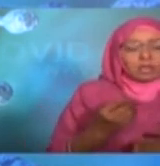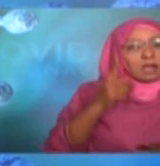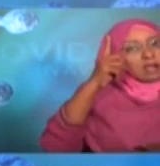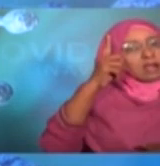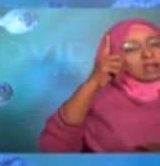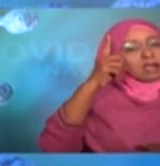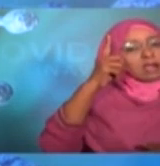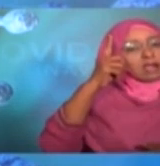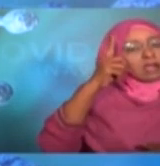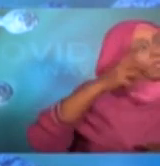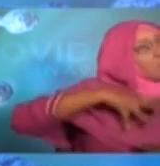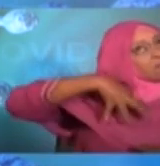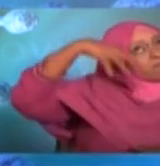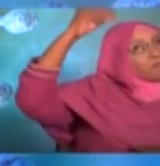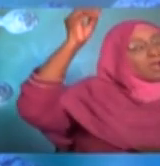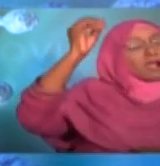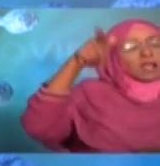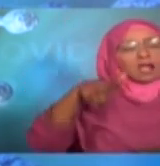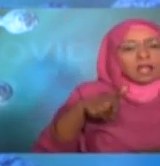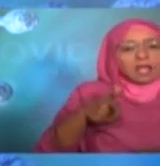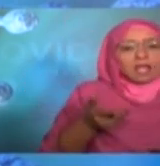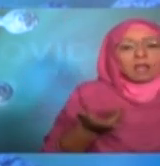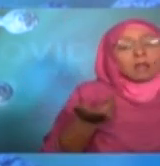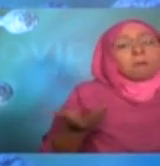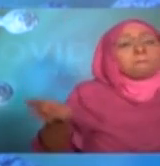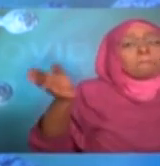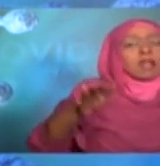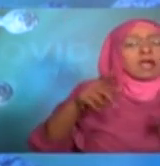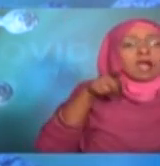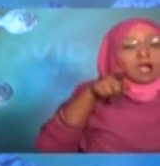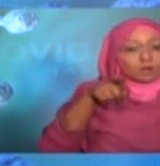وعنكم وعن سائر العباد.